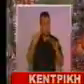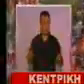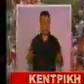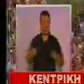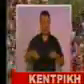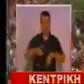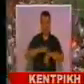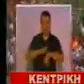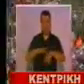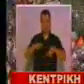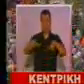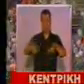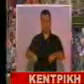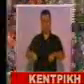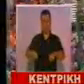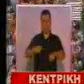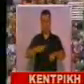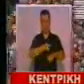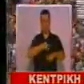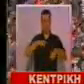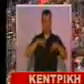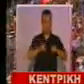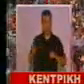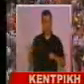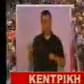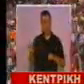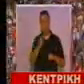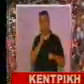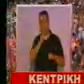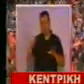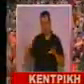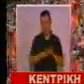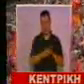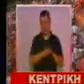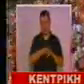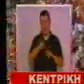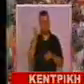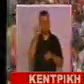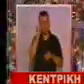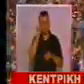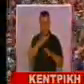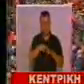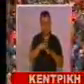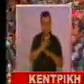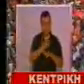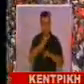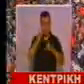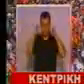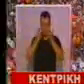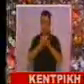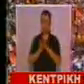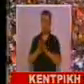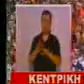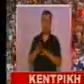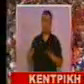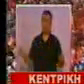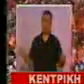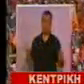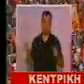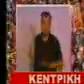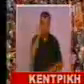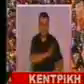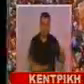ένα τμήμα του πολιτικού κατεστημένου, καθώς συνειδητοποιεί ότι το δίδυμο Πασόκ Νέα Δημοκρατίας δεν έχει πέρασει πια, τρέχει